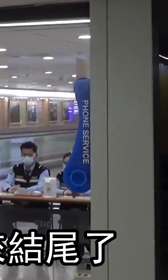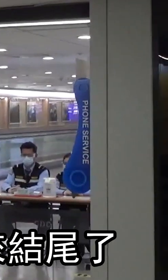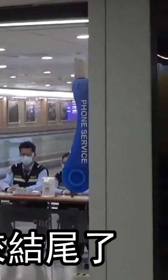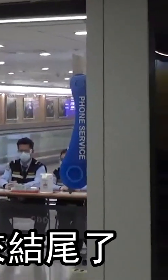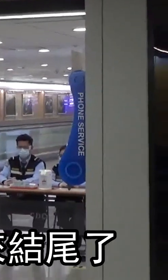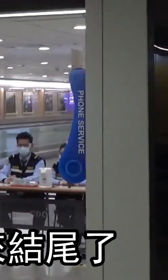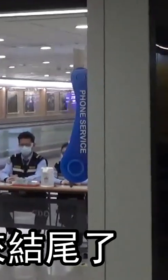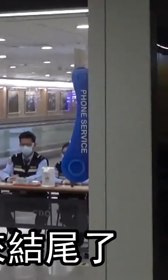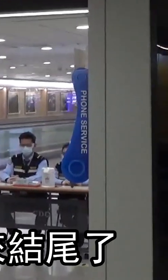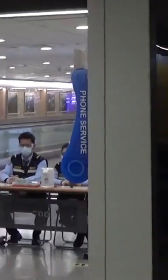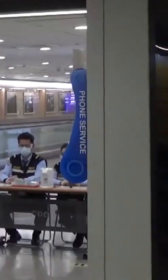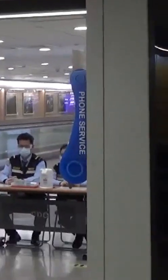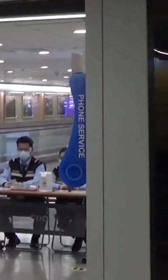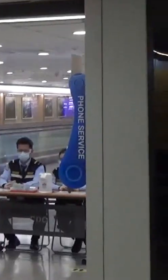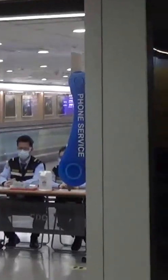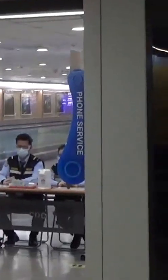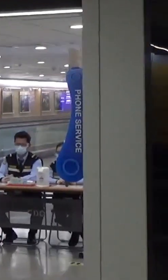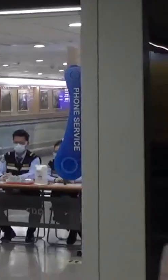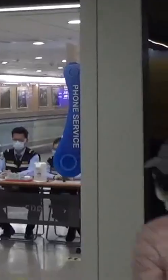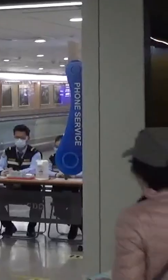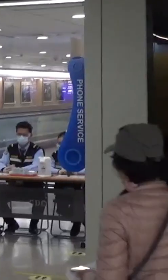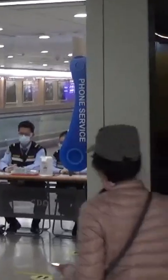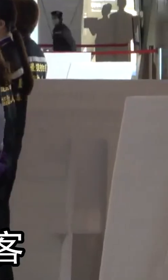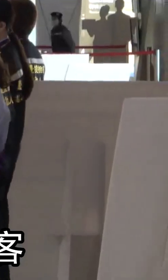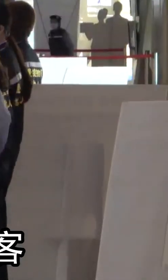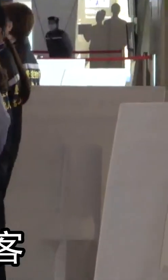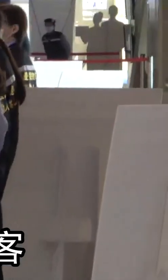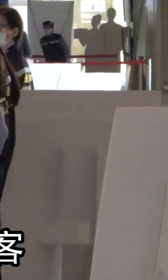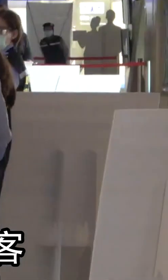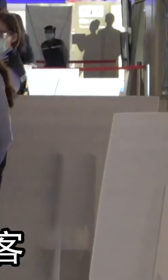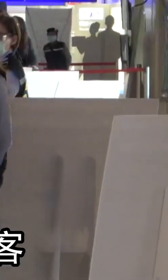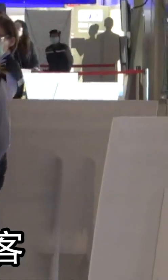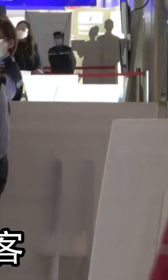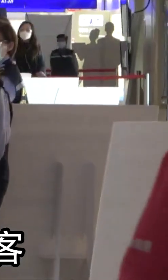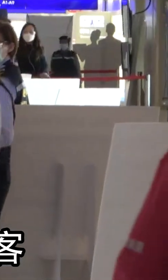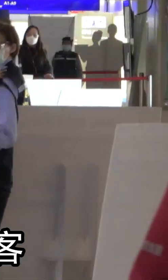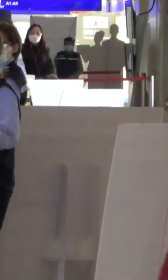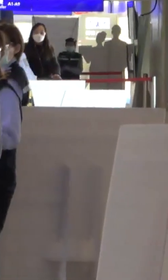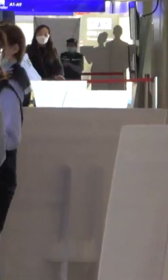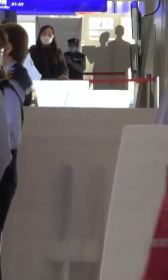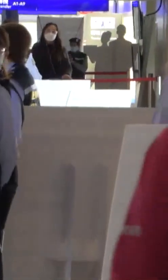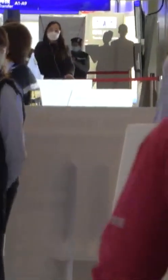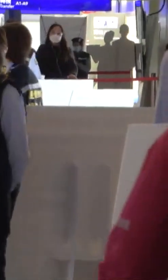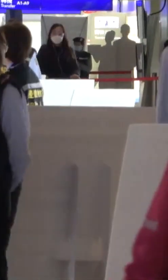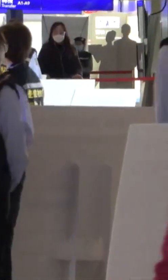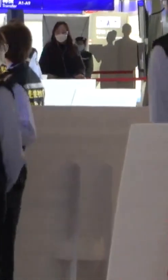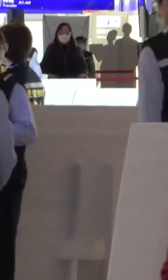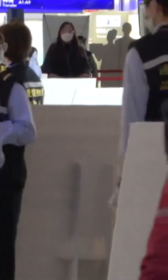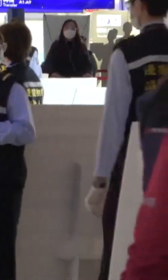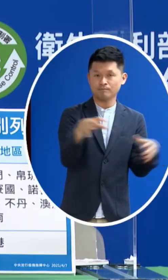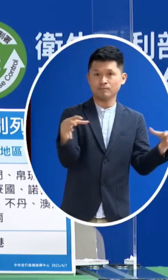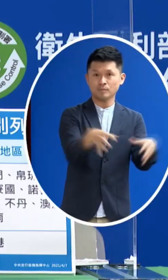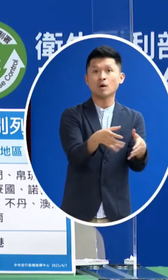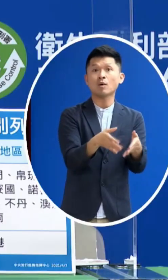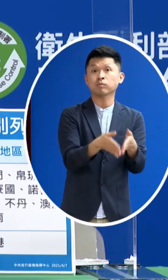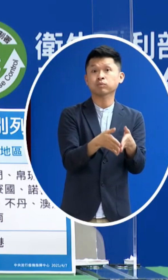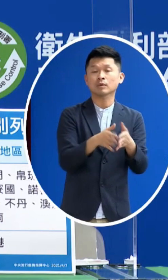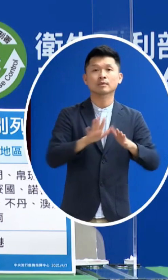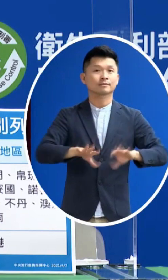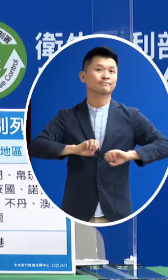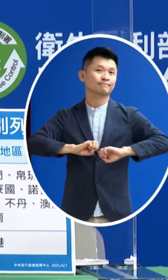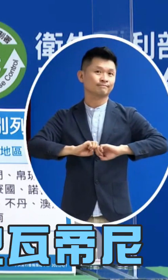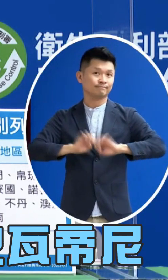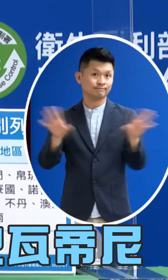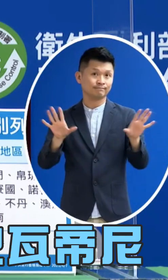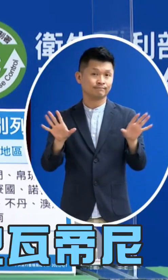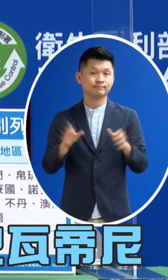都要交给我来结尾了，那我就简单问一下，国内现在针对境外旅客有没有新措施啊？ 今天宣布就是